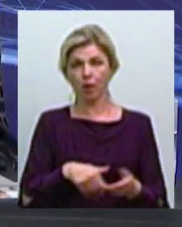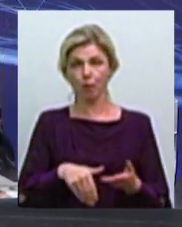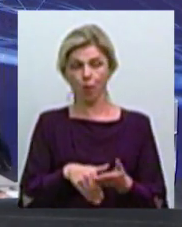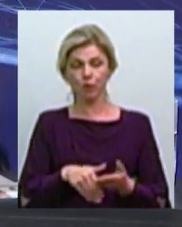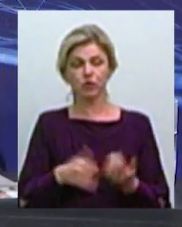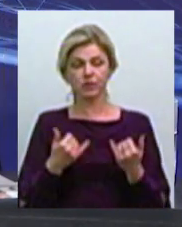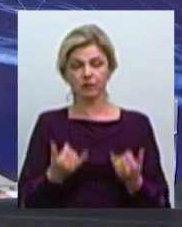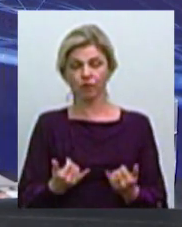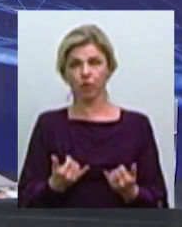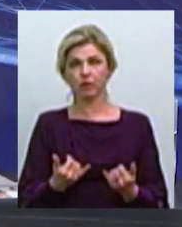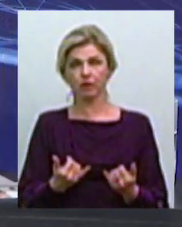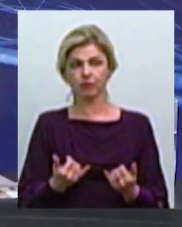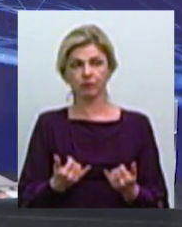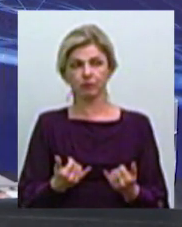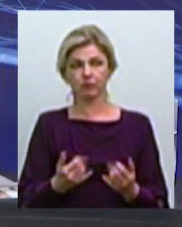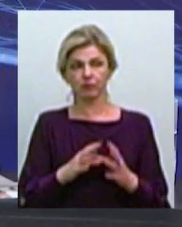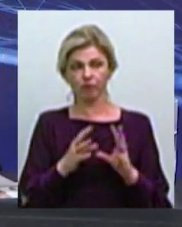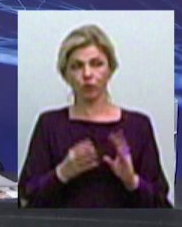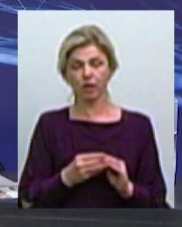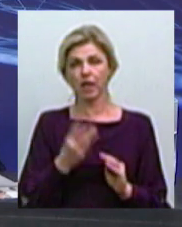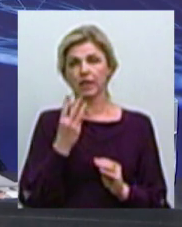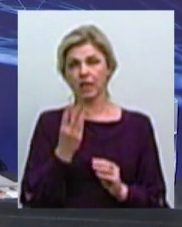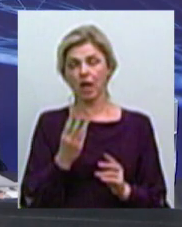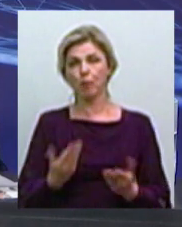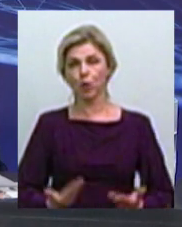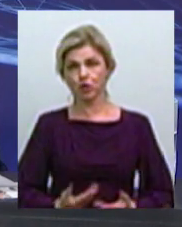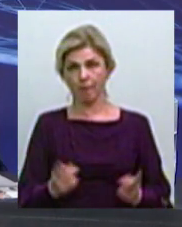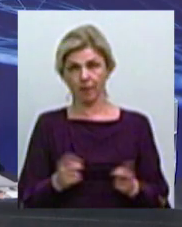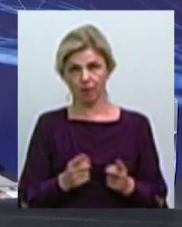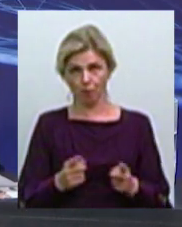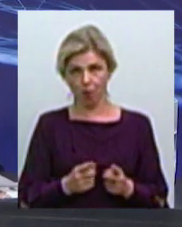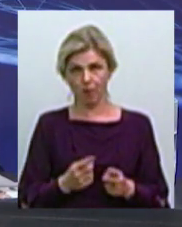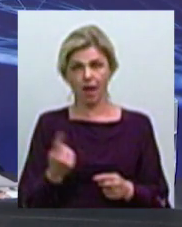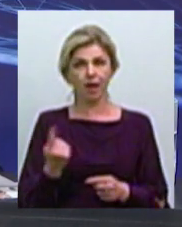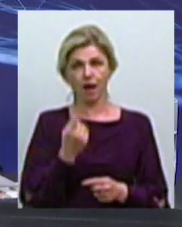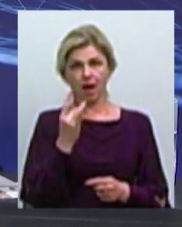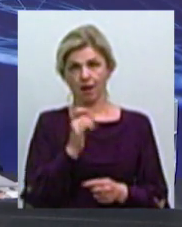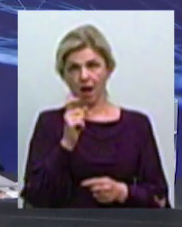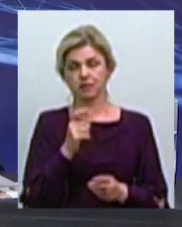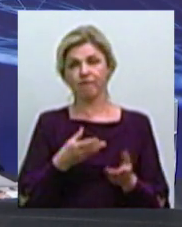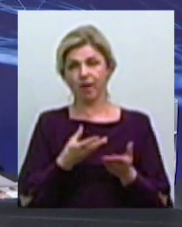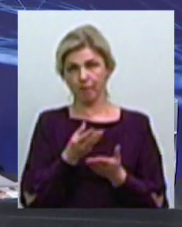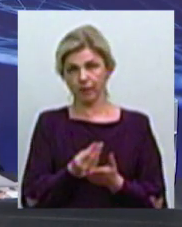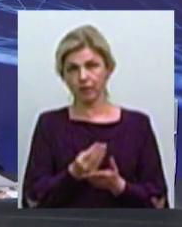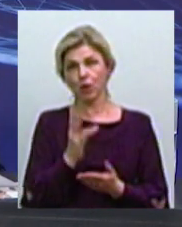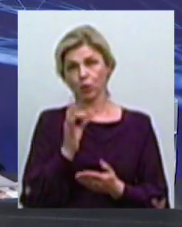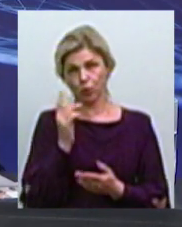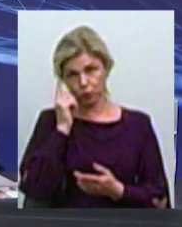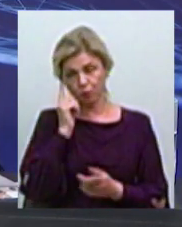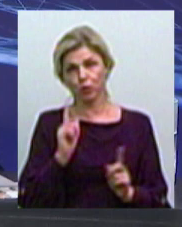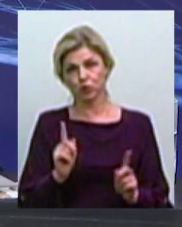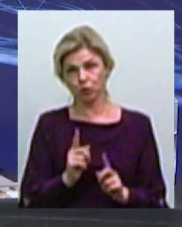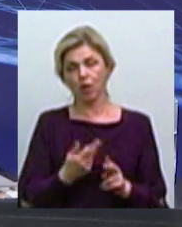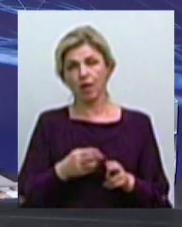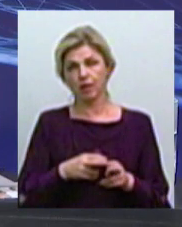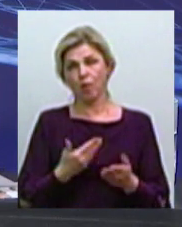сегодняшний день составляет 3 прожиточных минимума. Правда, это единоразовая выплата. Ну, я думаю, что, в